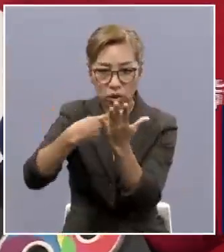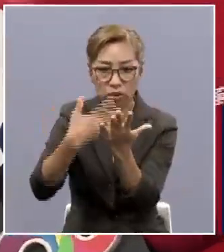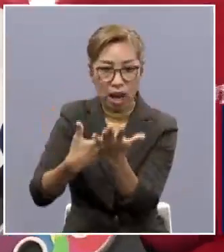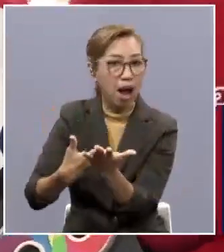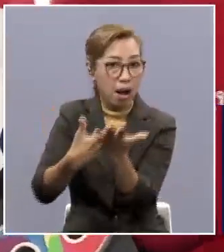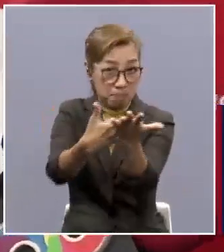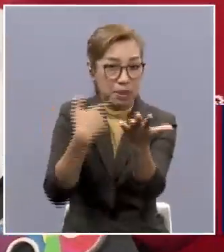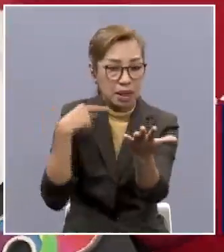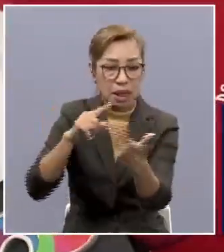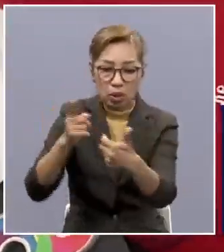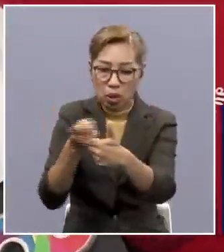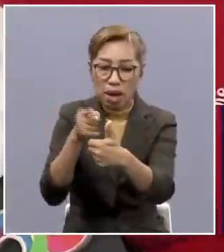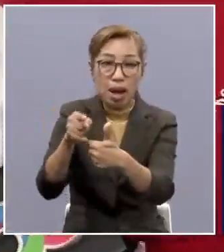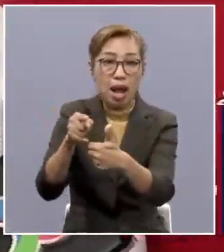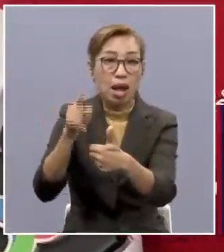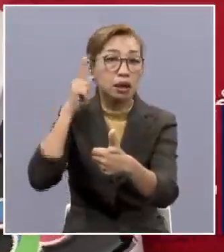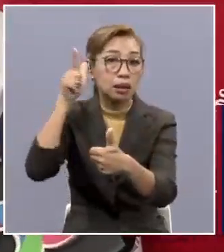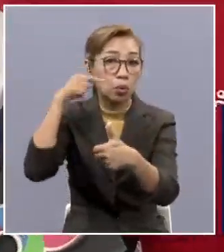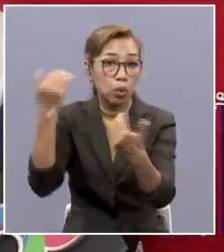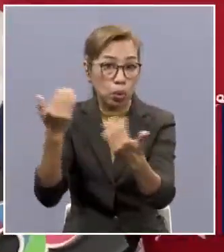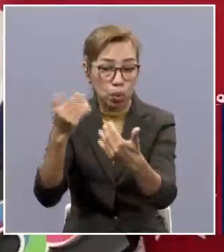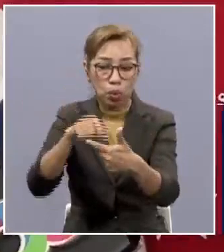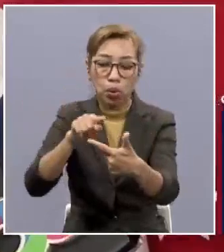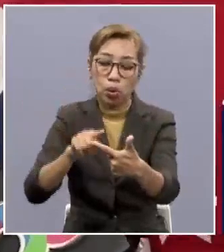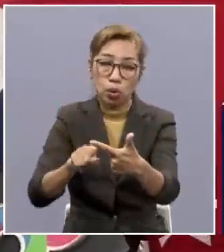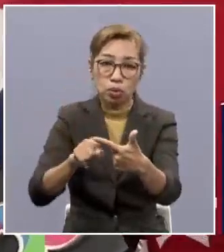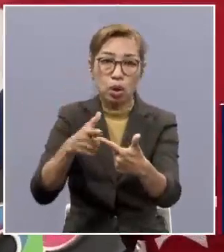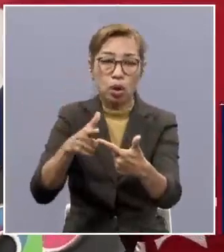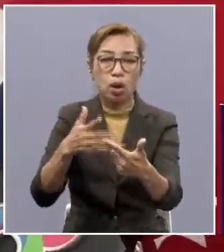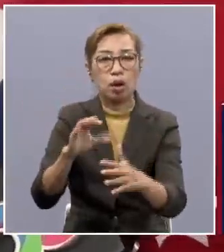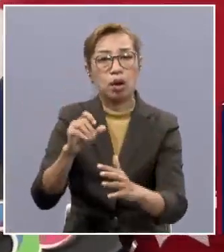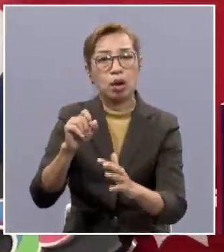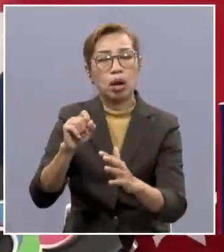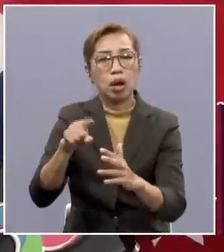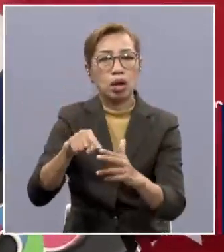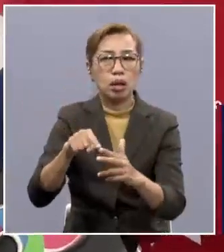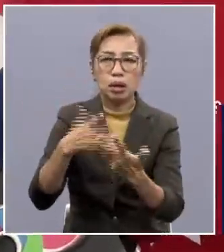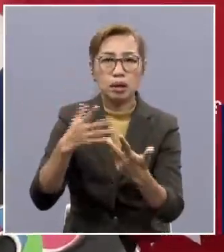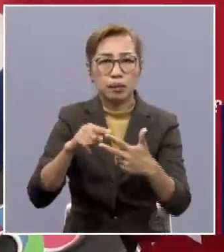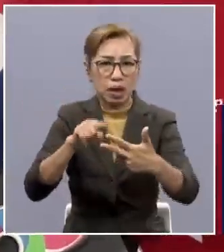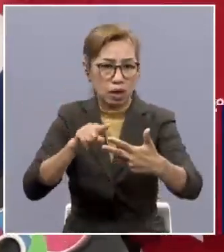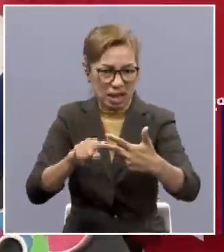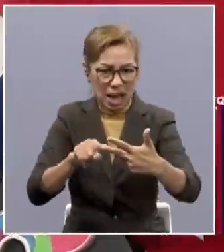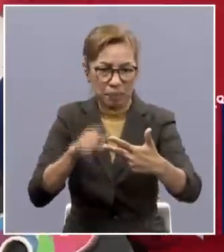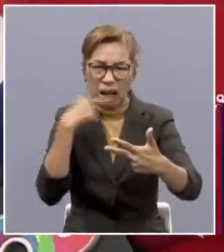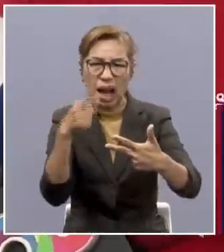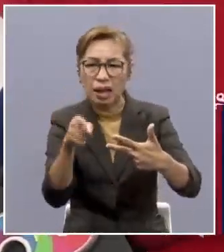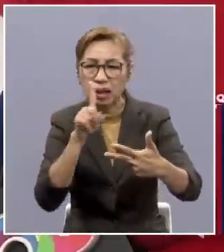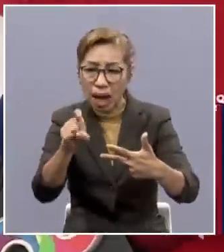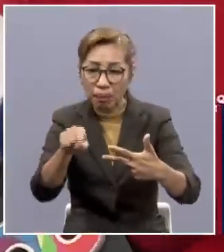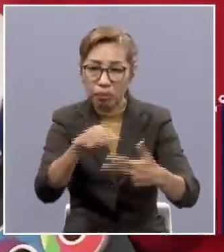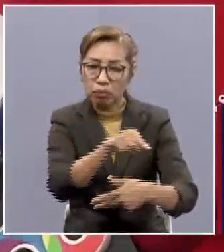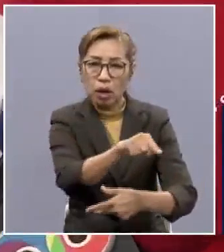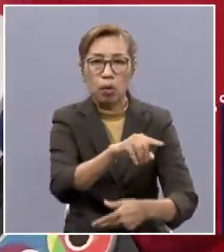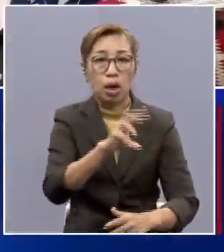ศรษฐาทวีสินแล้วอีก1คนล่ะเป็นใครสม.วันชัยเนี่ยเผยอย่างนี้ฮะว่าเป็นคนที่มีตัวย่อสอเสือตัว